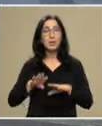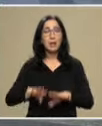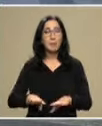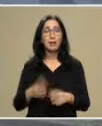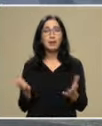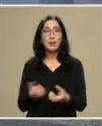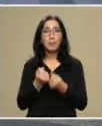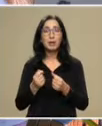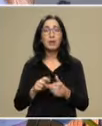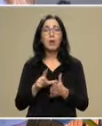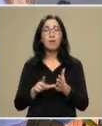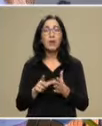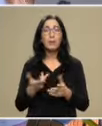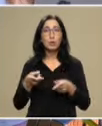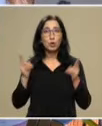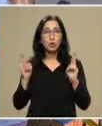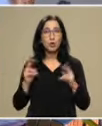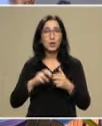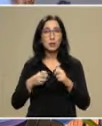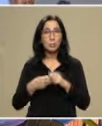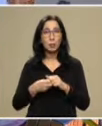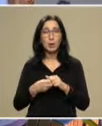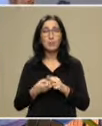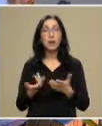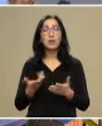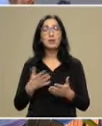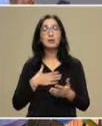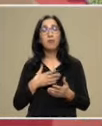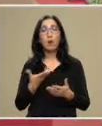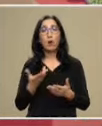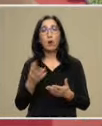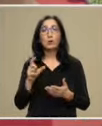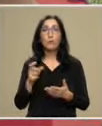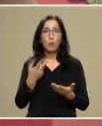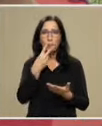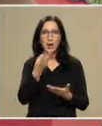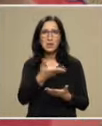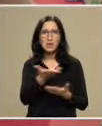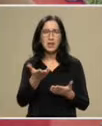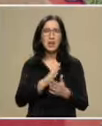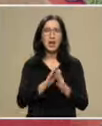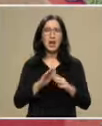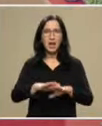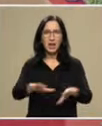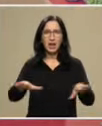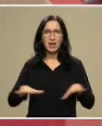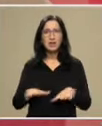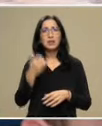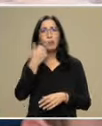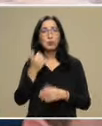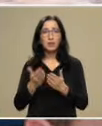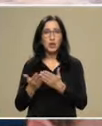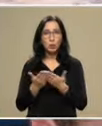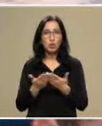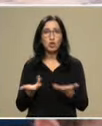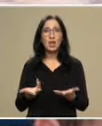най-малките е намерено временно решение на проблема с обзавеждането на своеобразен кът в едно от фоиетата, което ползват като читалня и дори